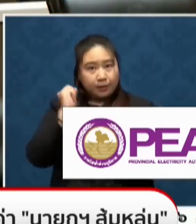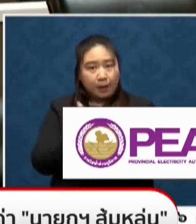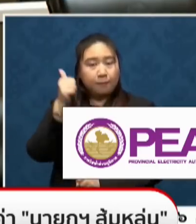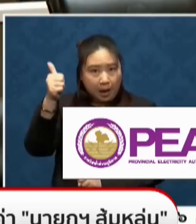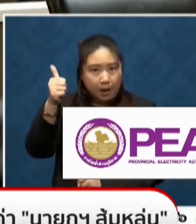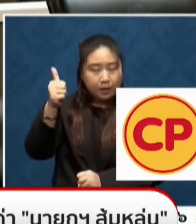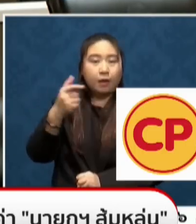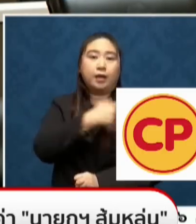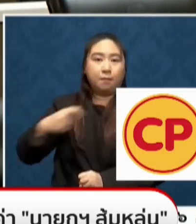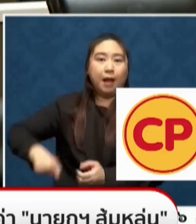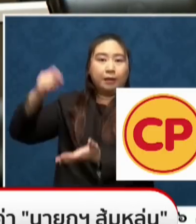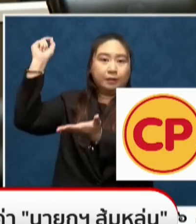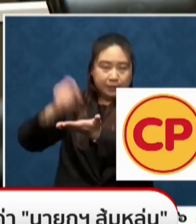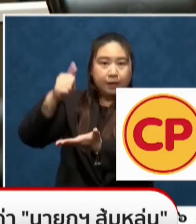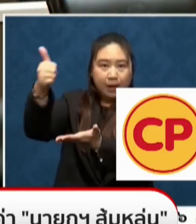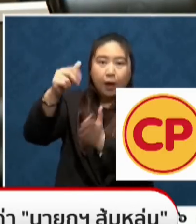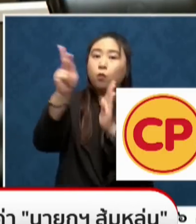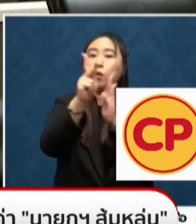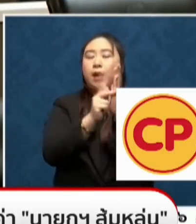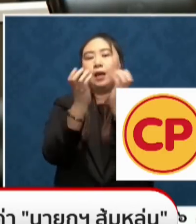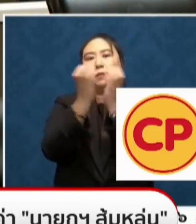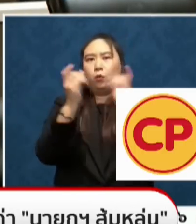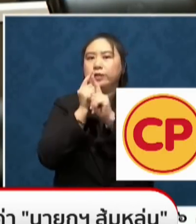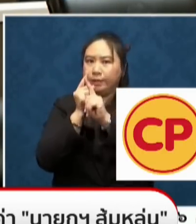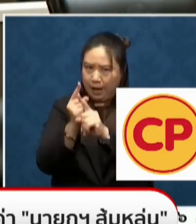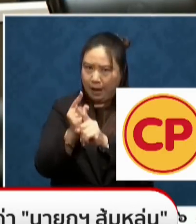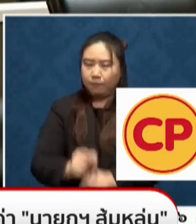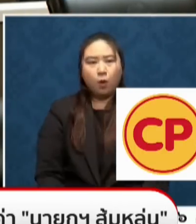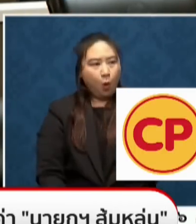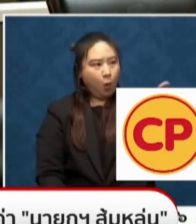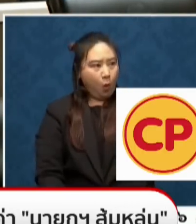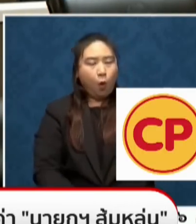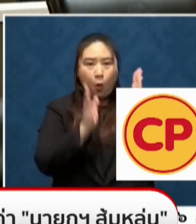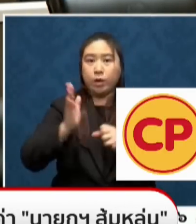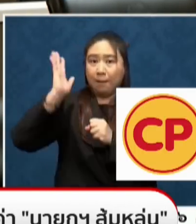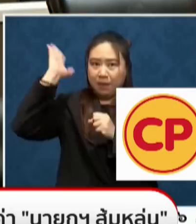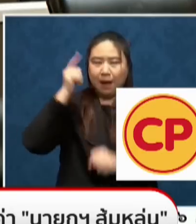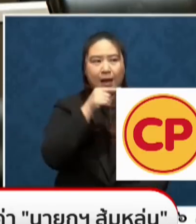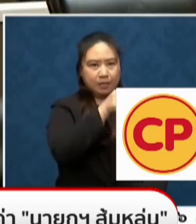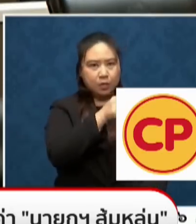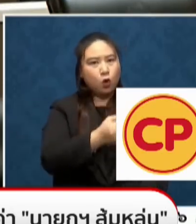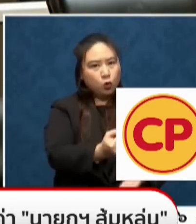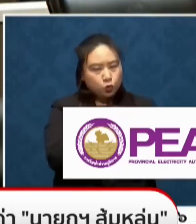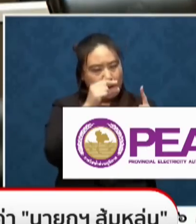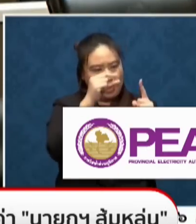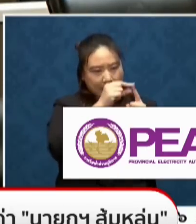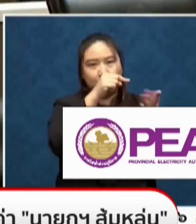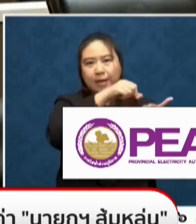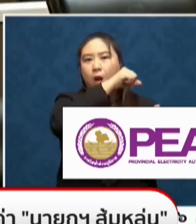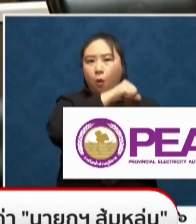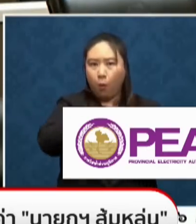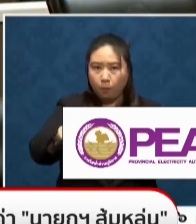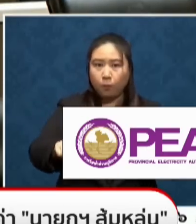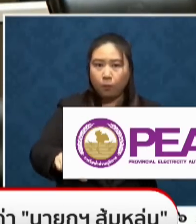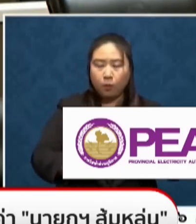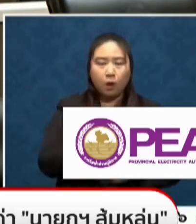ที่อย่างเป็นทางการเดี๋ยวไปฟังบางช่วงบางตอนกันหน่อยนะคะเพราะว่าก็มีประเด็นดราม่าเรื่องของรัฐบาลส้มหล่นน